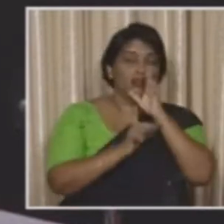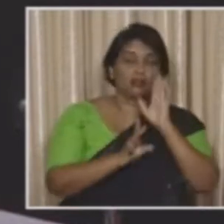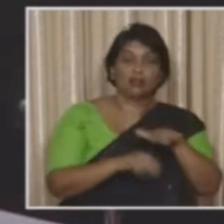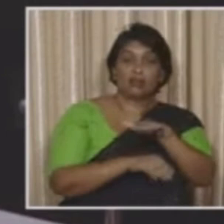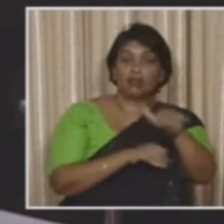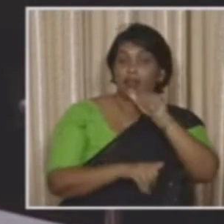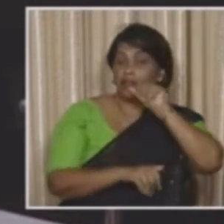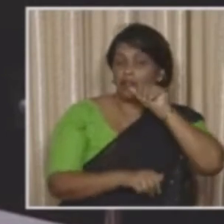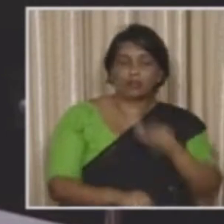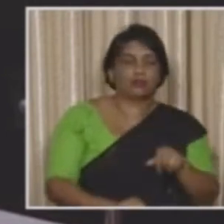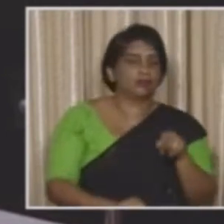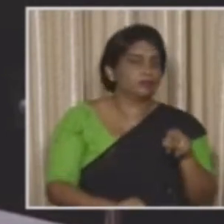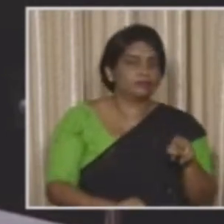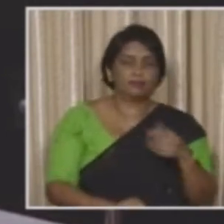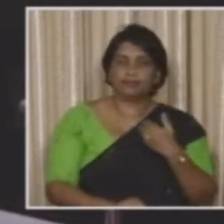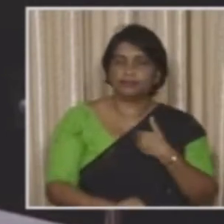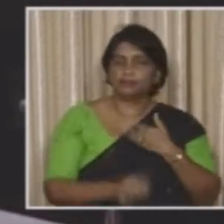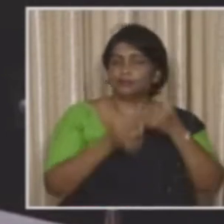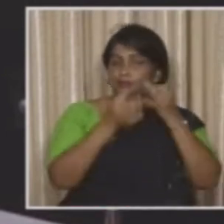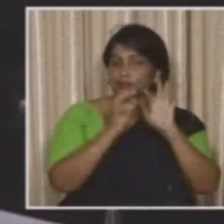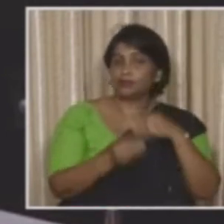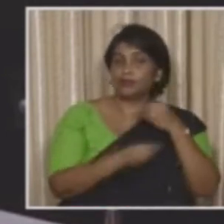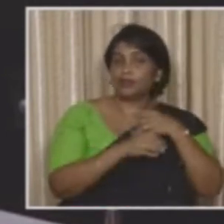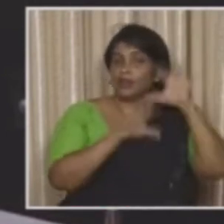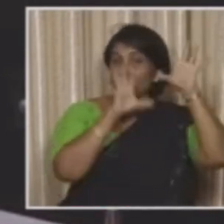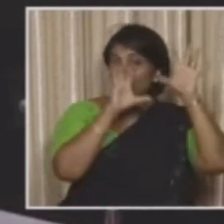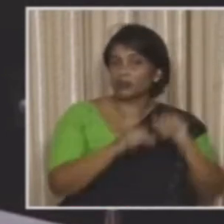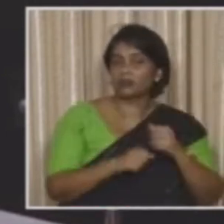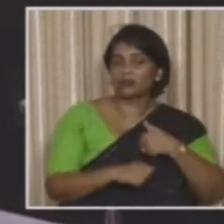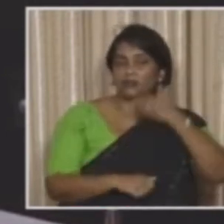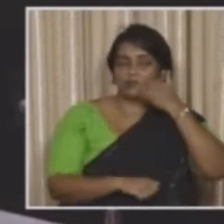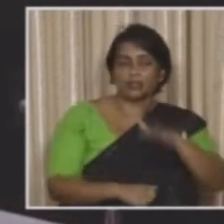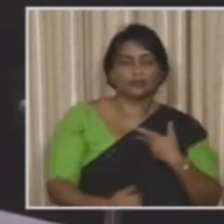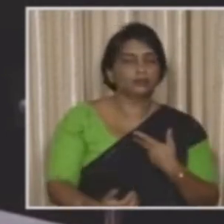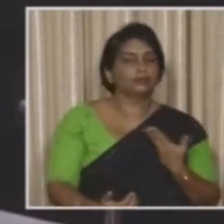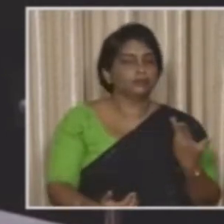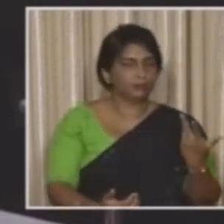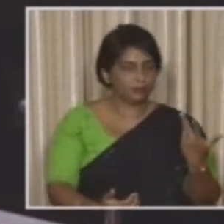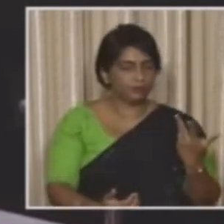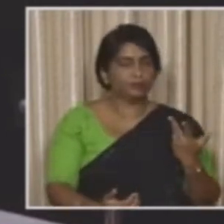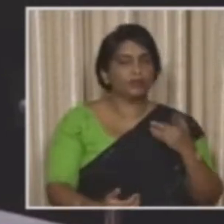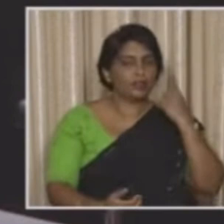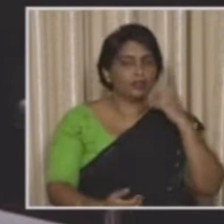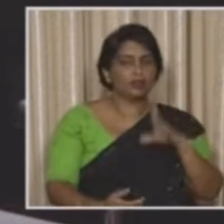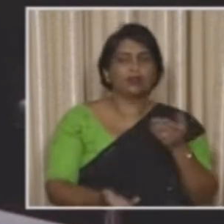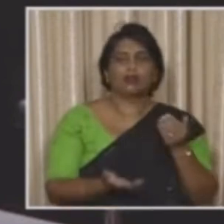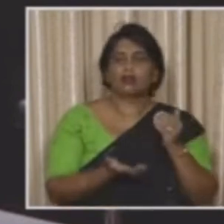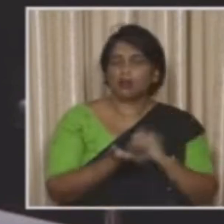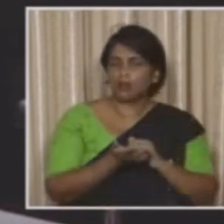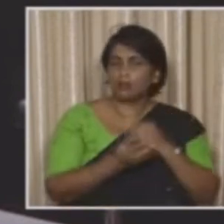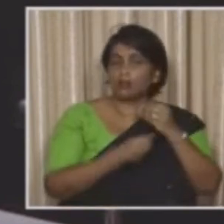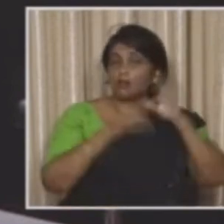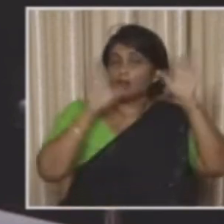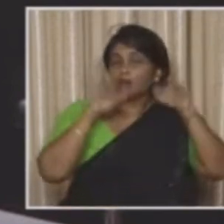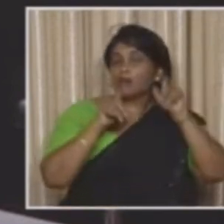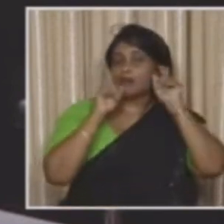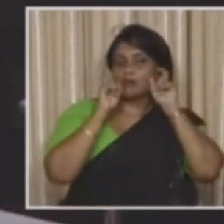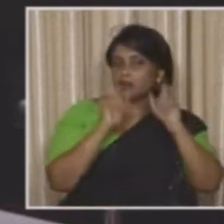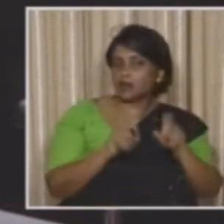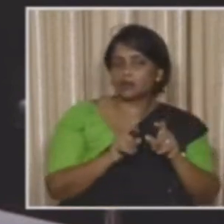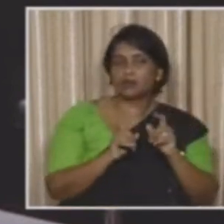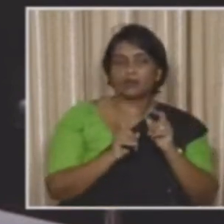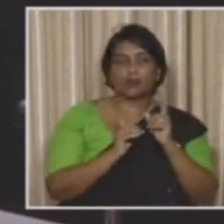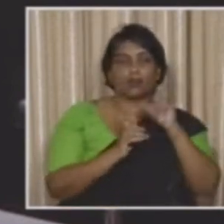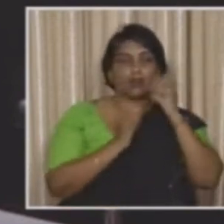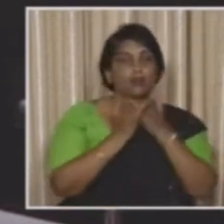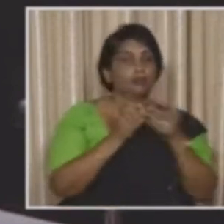පොළොවේ යථාර්ථය අපි නිවැරදි ආයෝජන ගෙන්නා ගැනීමට සමත් වෙන්නේ නැහැ. සාපි ආපු ආයෝජන දිහා බලන්න. පෝට් සිටි